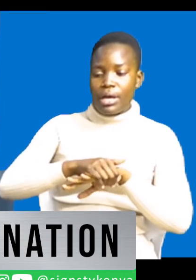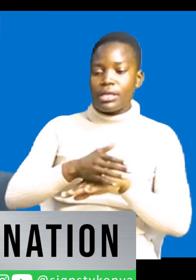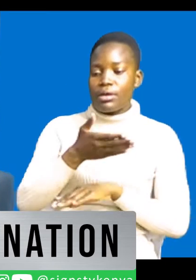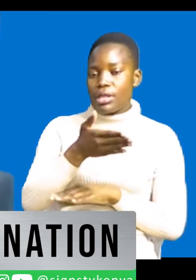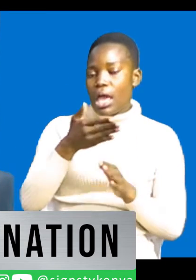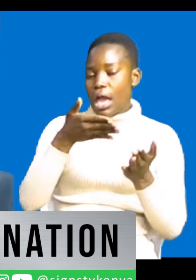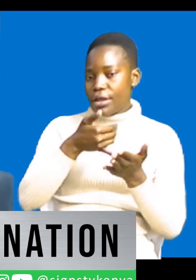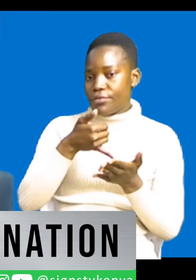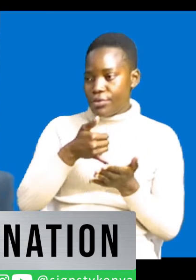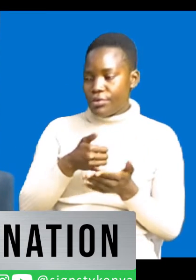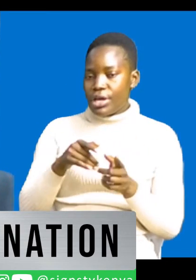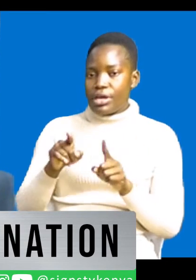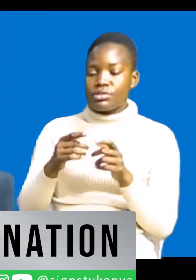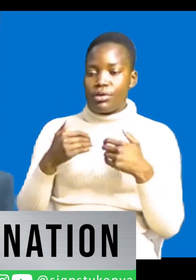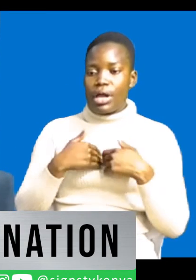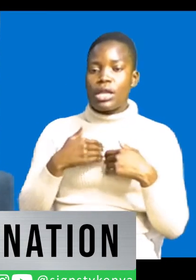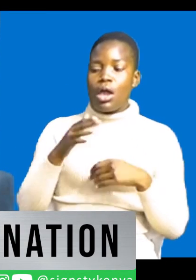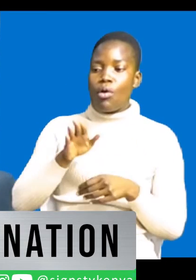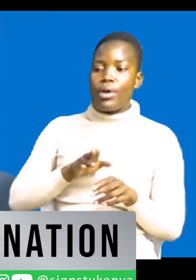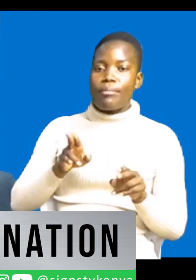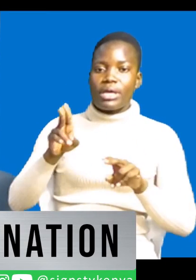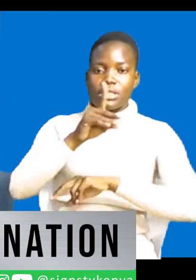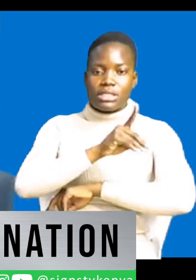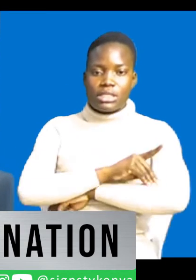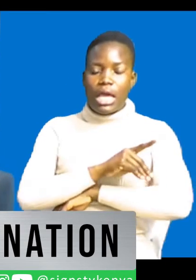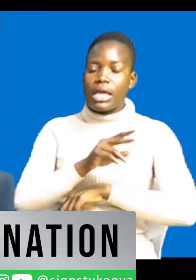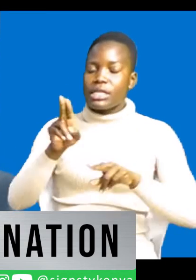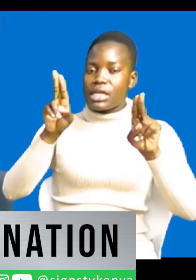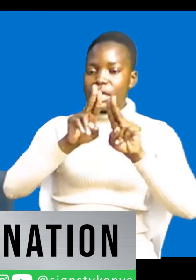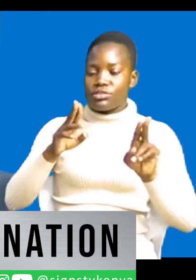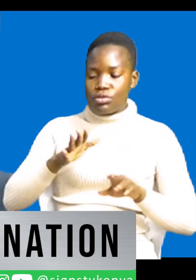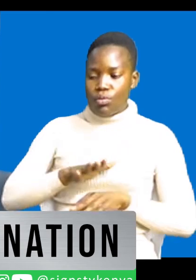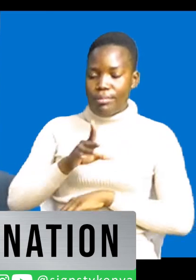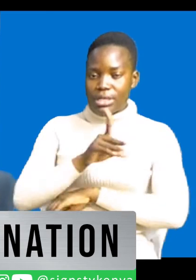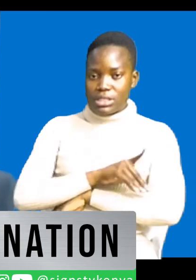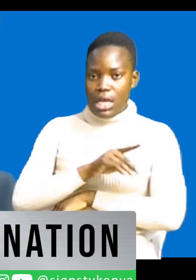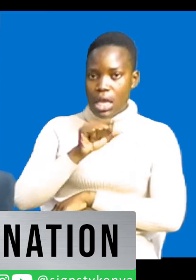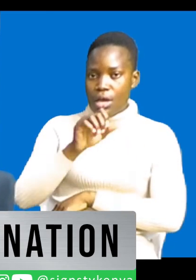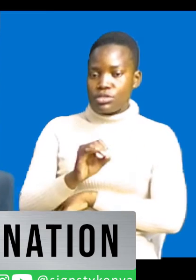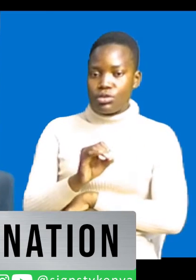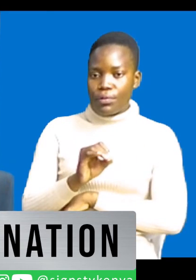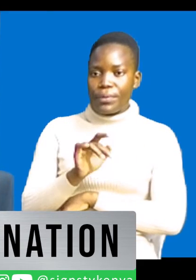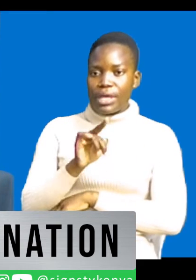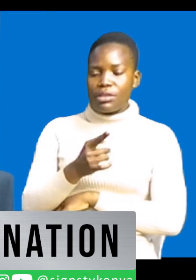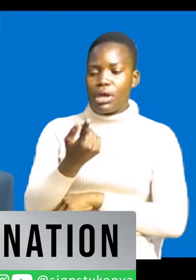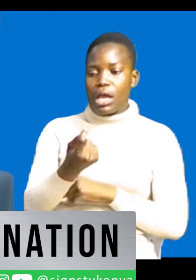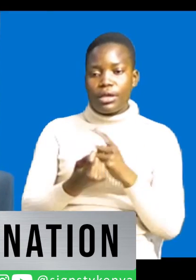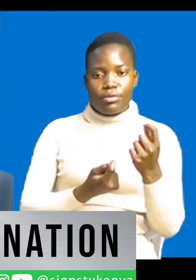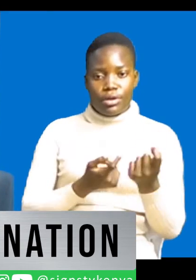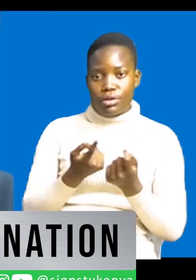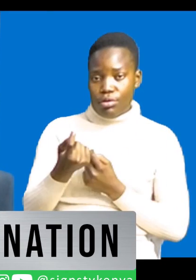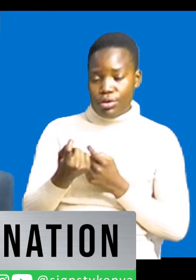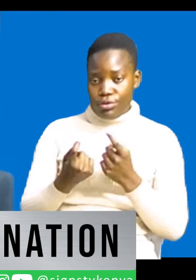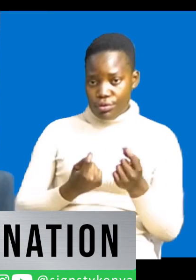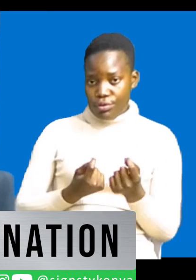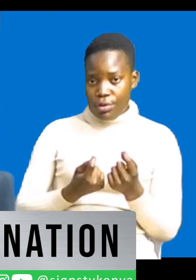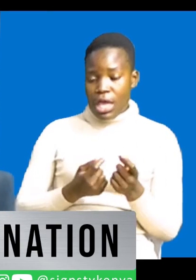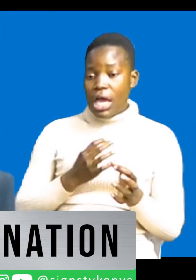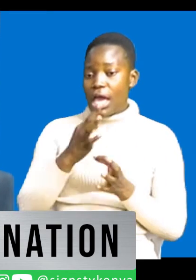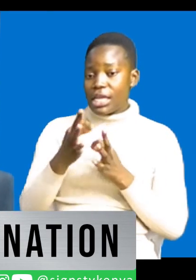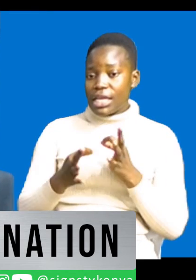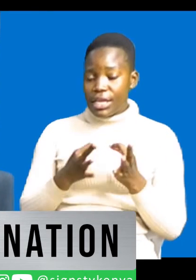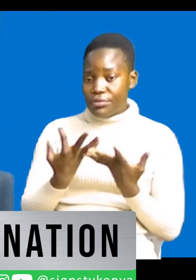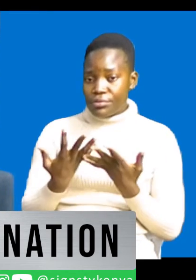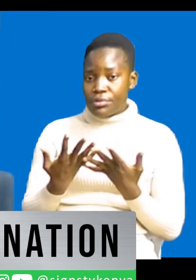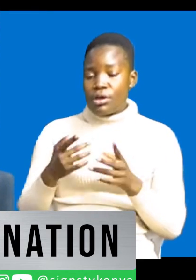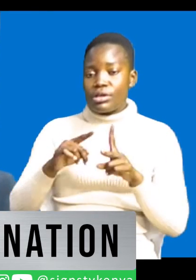zilikuwa tumekuwa na Women's Day jana. International Women's Day. So hizi ni vitu kidogo tu. Right. Na hizo zikiingia kwa